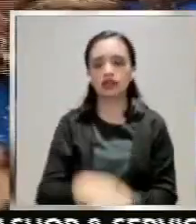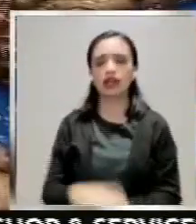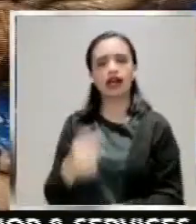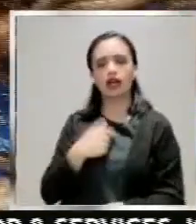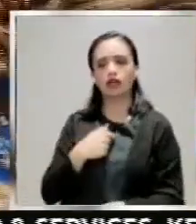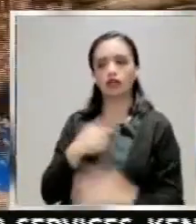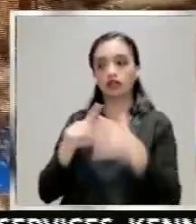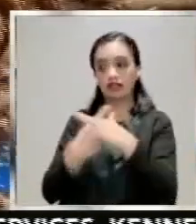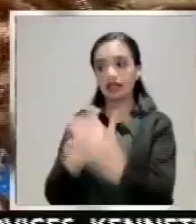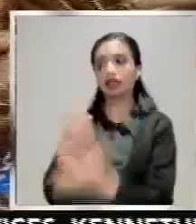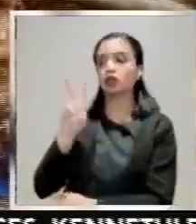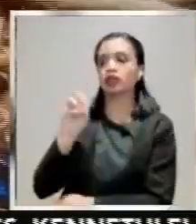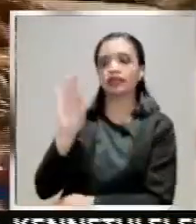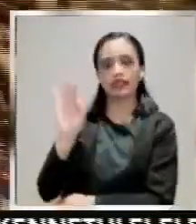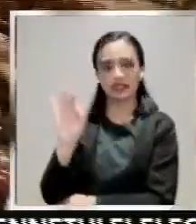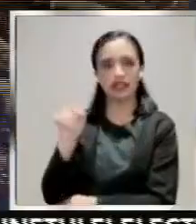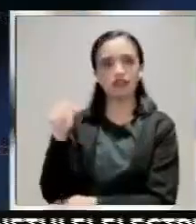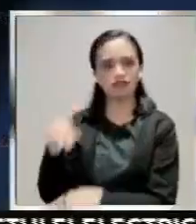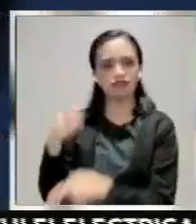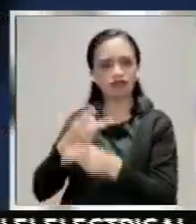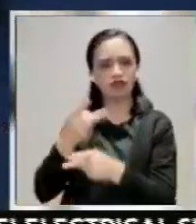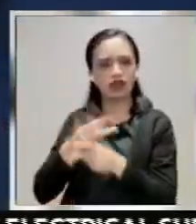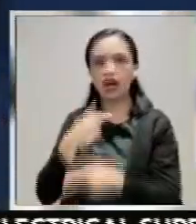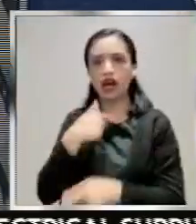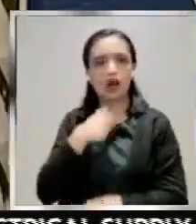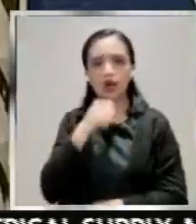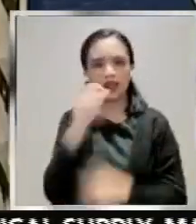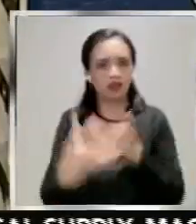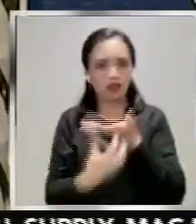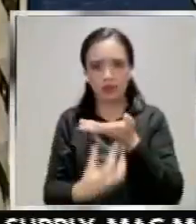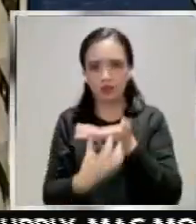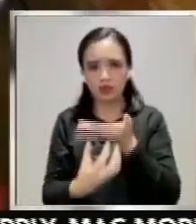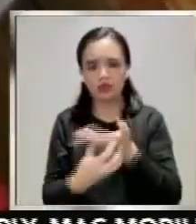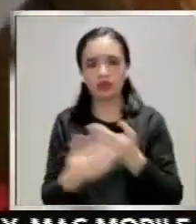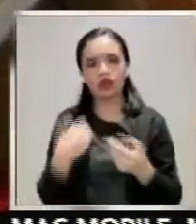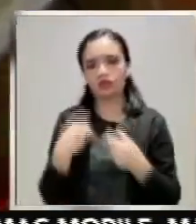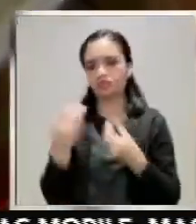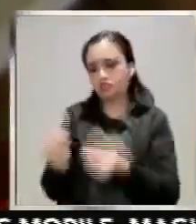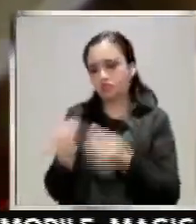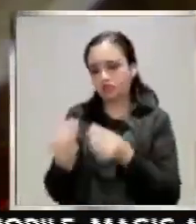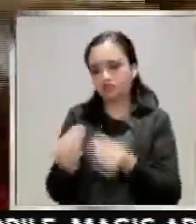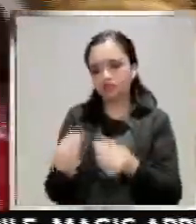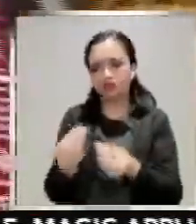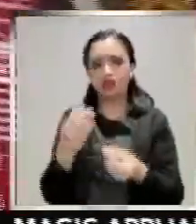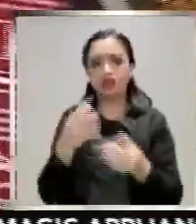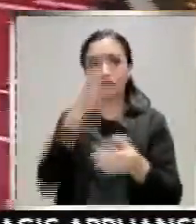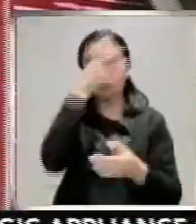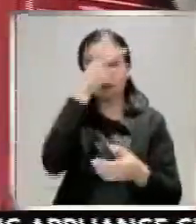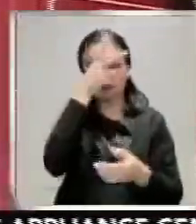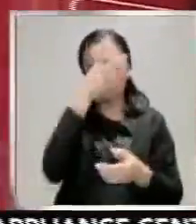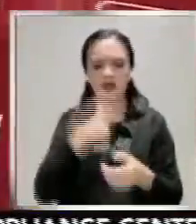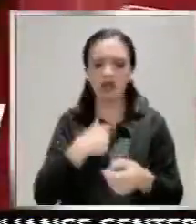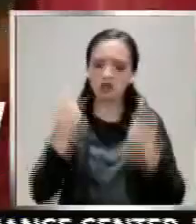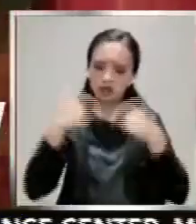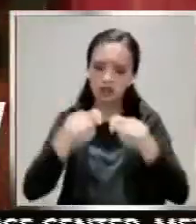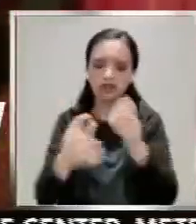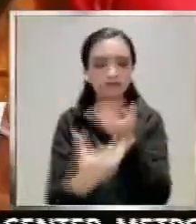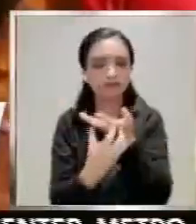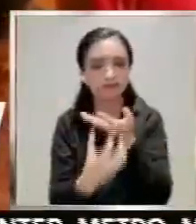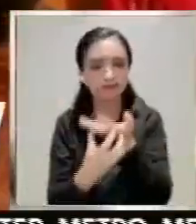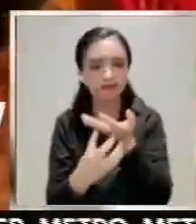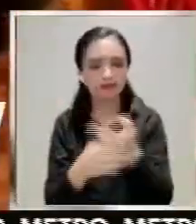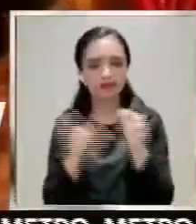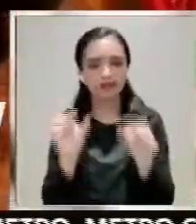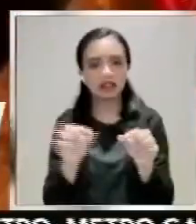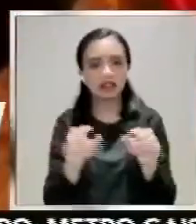hindi ko pa po siya ah niluluto pinapakain ko lang po siya sa mga alaga kong manok Tinay ko siyang lutuin ta's pinatikim ko sa mga kapatid